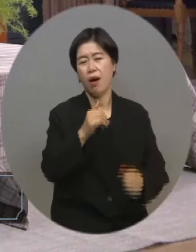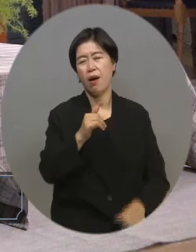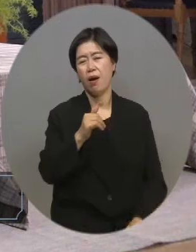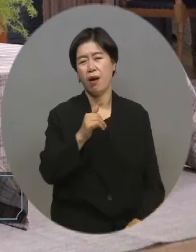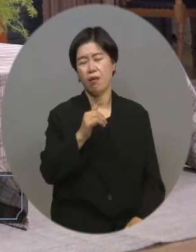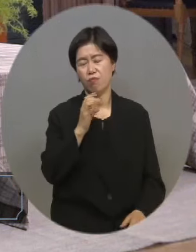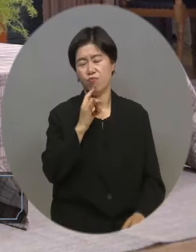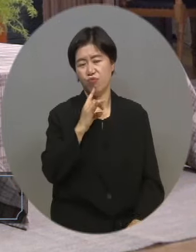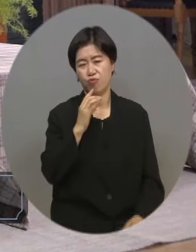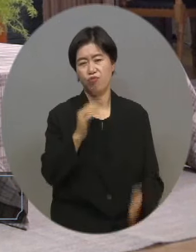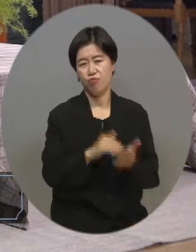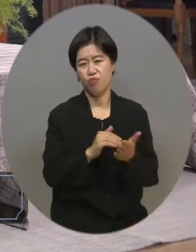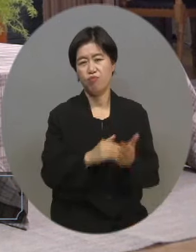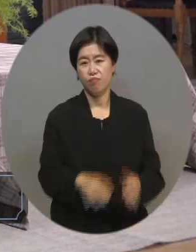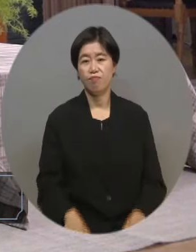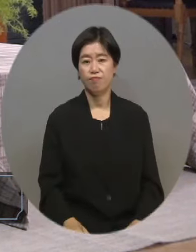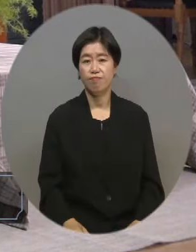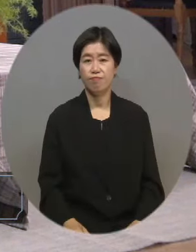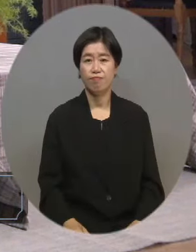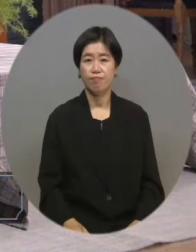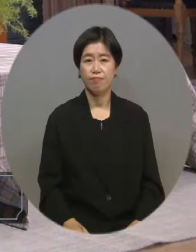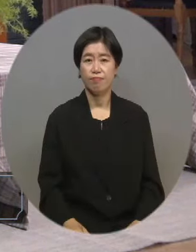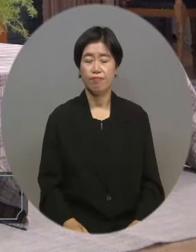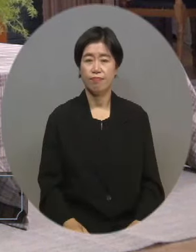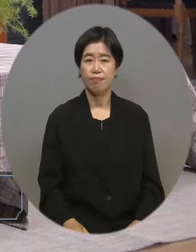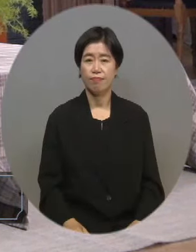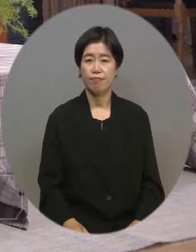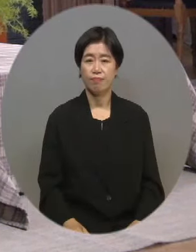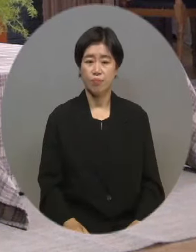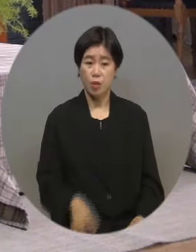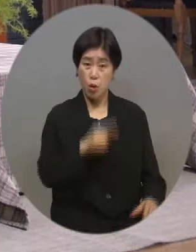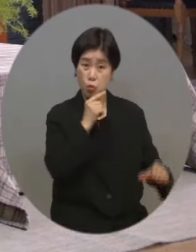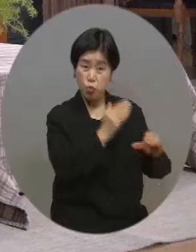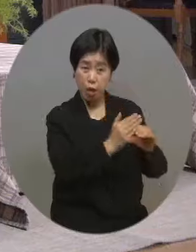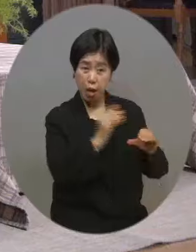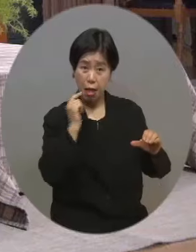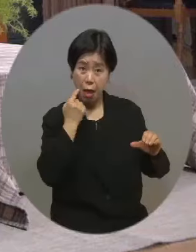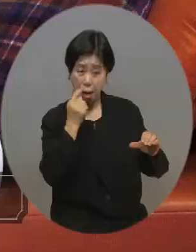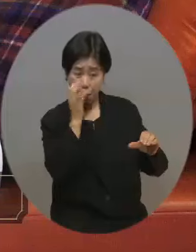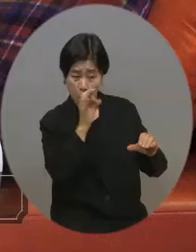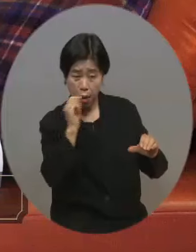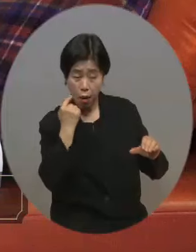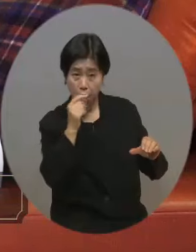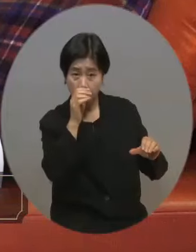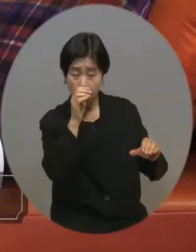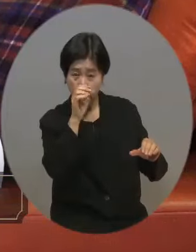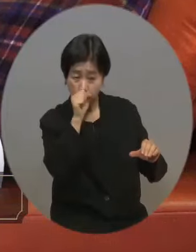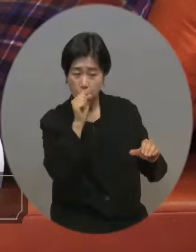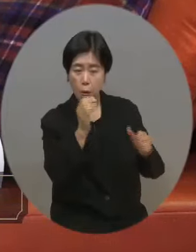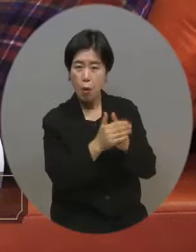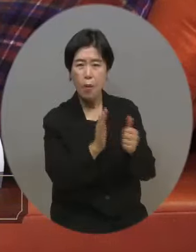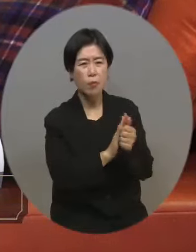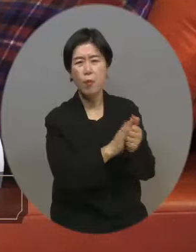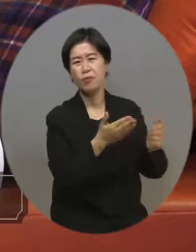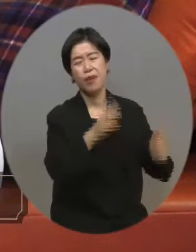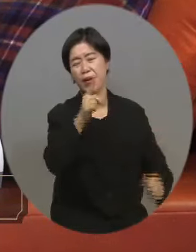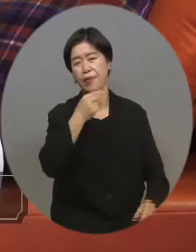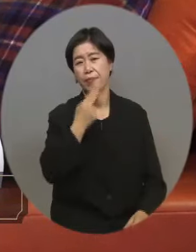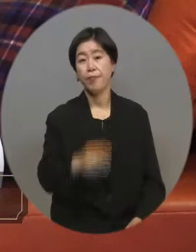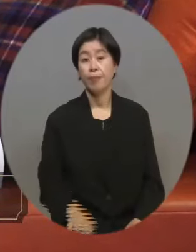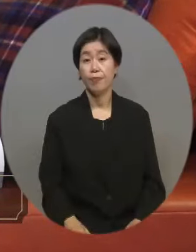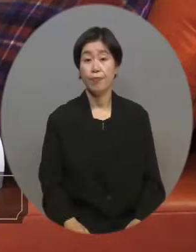물결이 중국으로 안 들어오니까 그래서 방파제, 도와준 것이지 방파제. 북한이 이뻐서 도와준 건 하나도 없어요. 일본은 어떤가? 왜냐면은 그